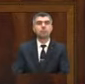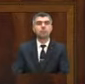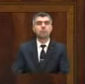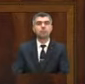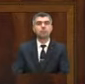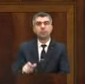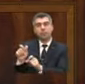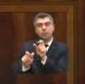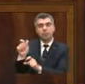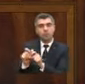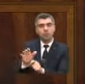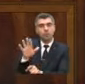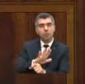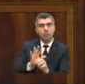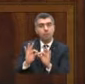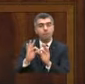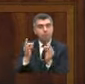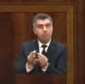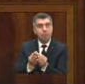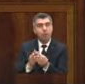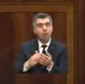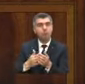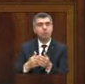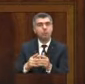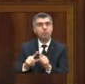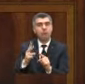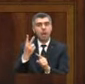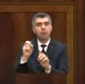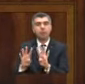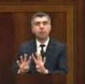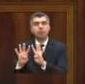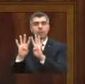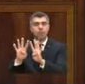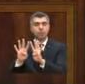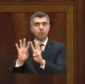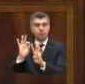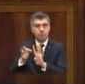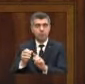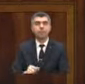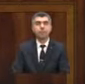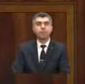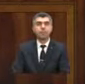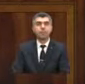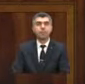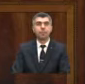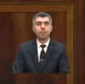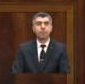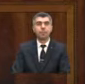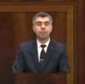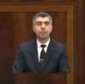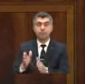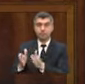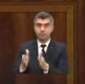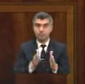للمعنيين وذوي حقوقهم. وقد بدأ هذا الورش ابتداء من سنة 2018 بدءا بالفئات المنظمة،